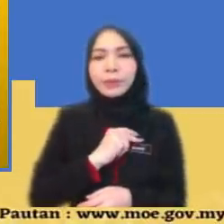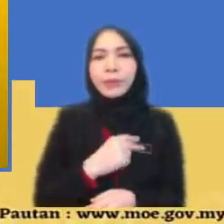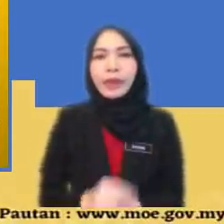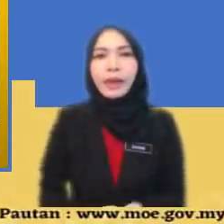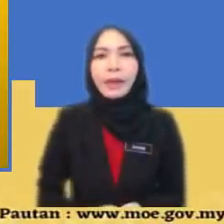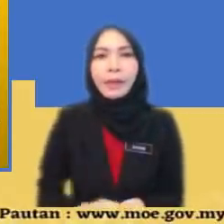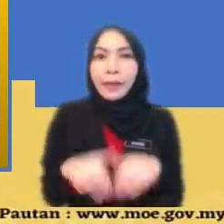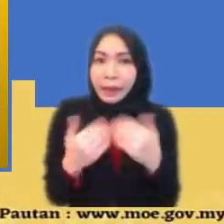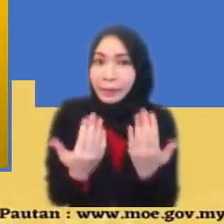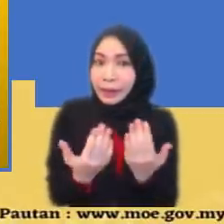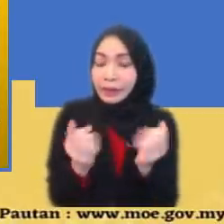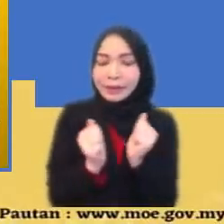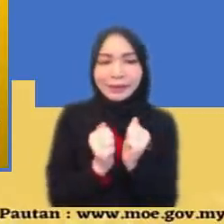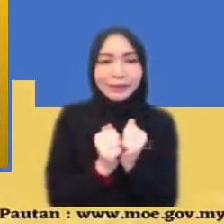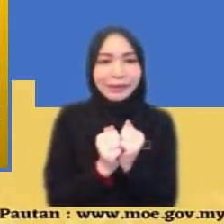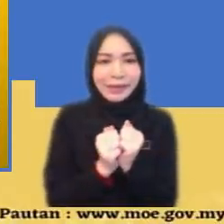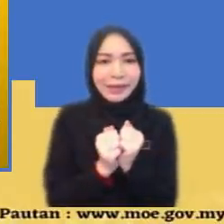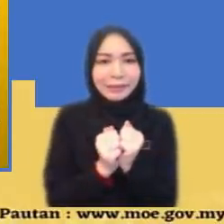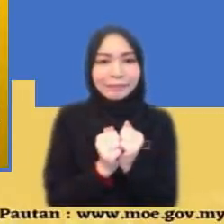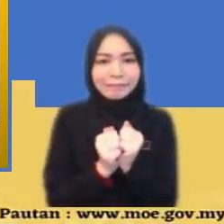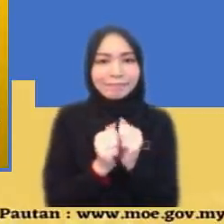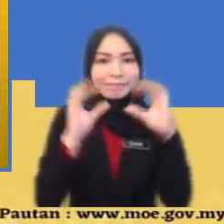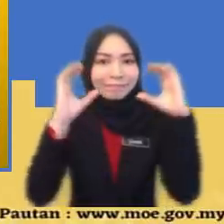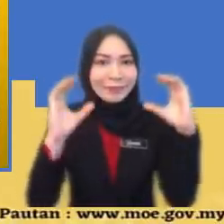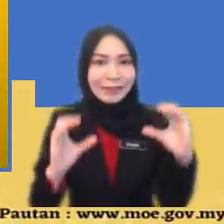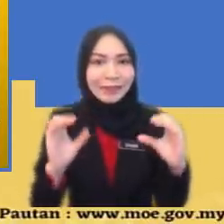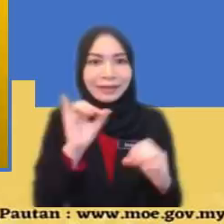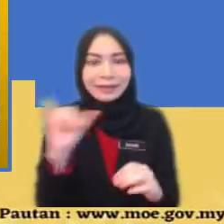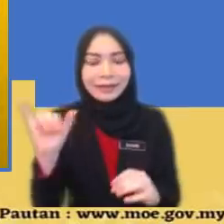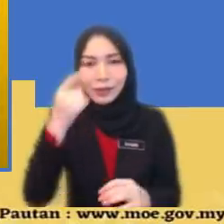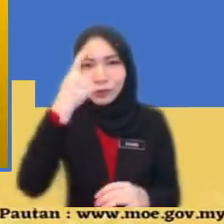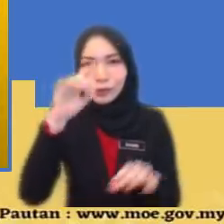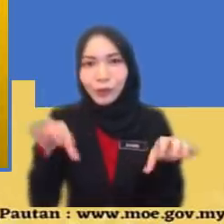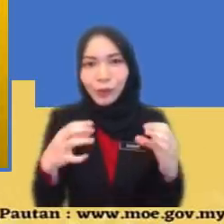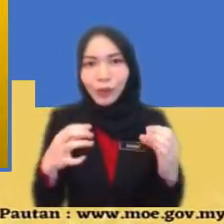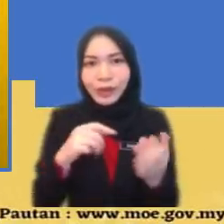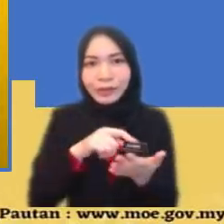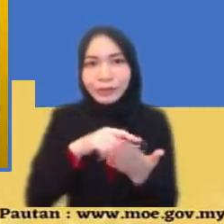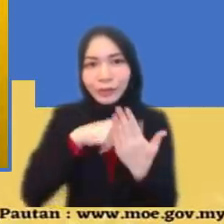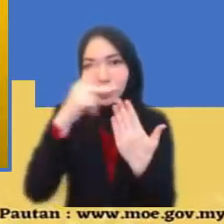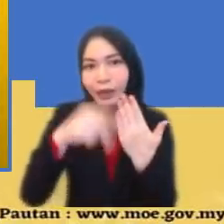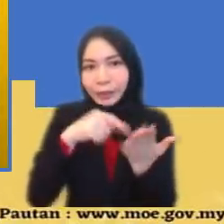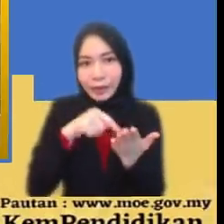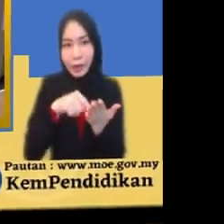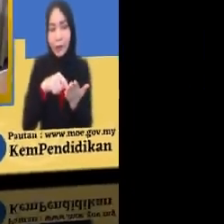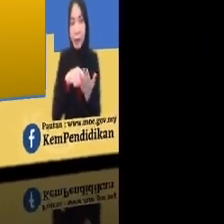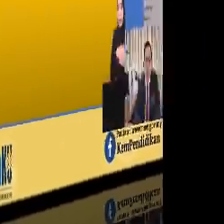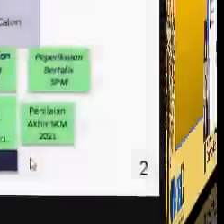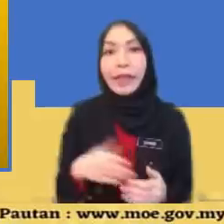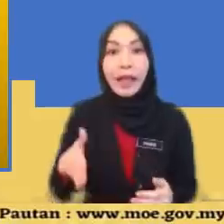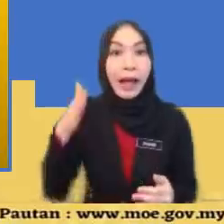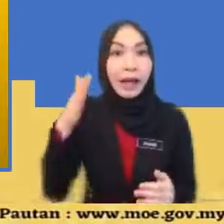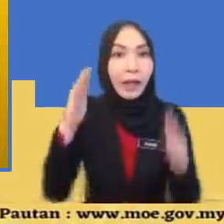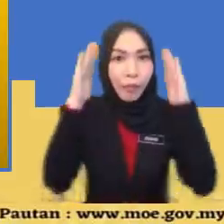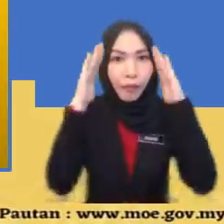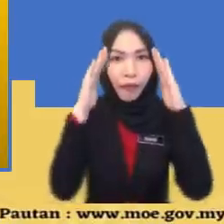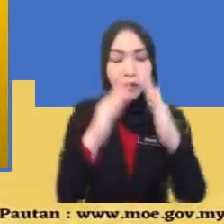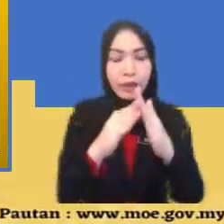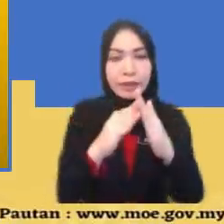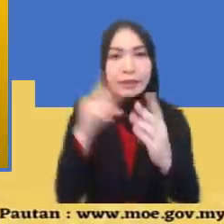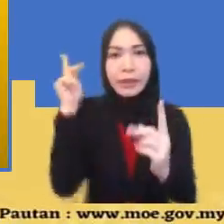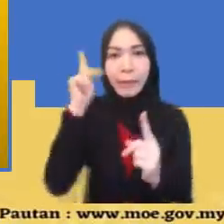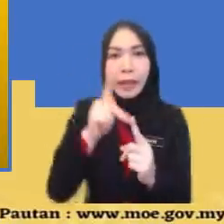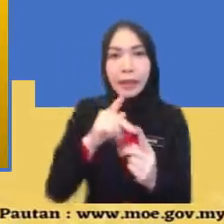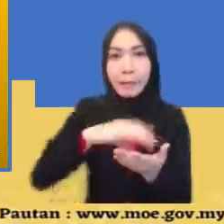strategi berkas Teuku ini akan dilaksanakan Hai program ini akan berfokus kepada aspek pengukuhan dan pengayaan dalam